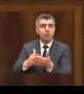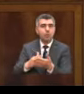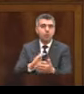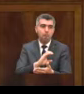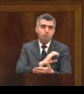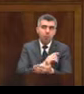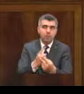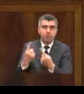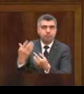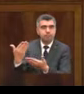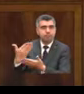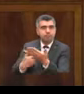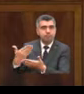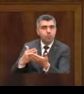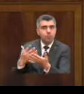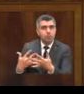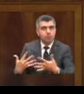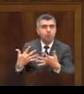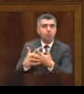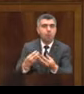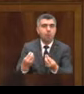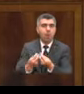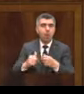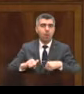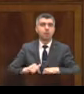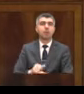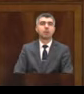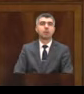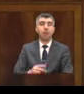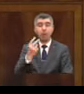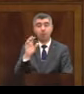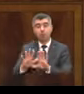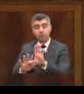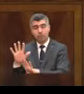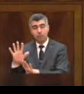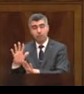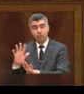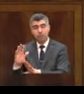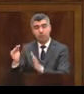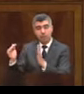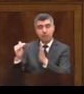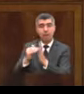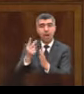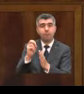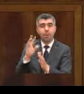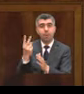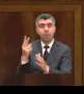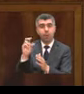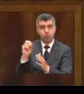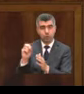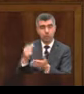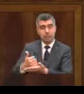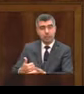تربطها شراكة مع وزارة التضامن. فالفترة ما بين 2015 إلى 2020 وصلنا إلى دعم